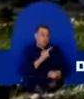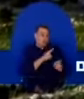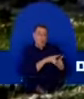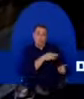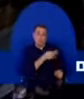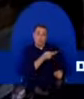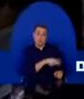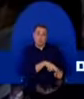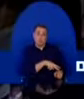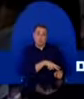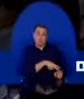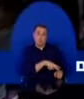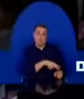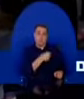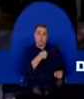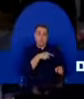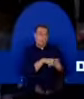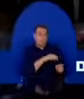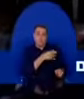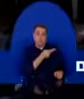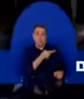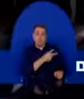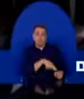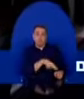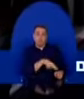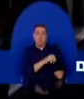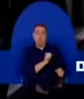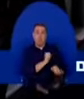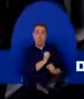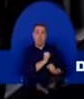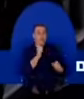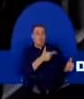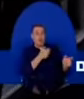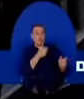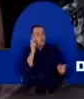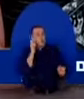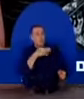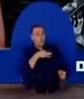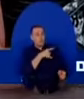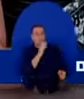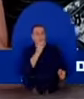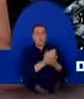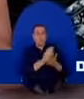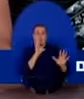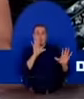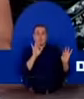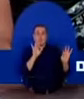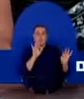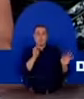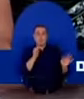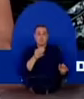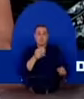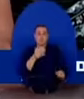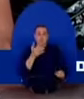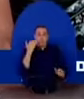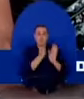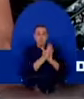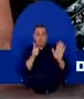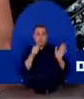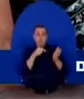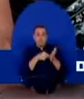האובדן? אני אח שכול. חייל הרג אחותי הייתה בת 10 שנים, ב-16